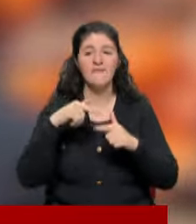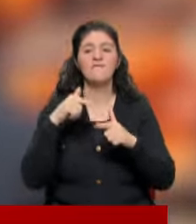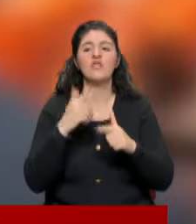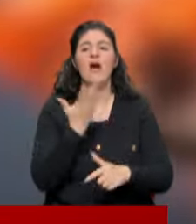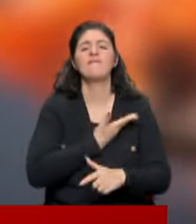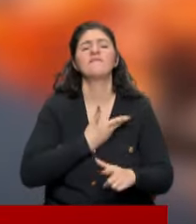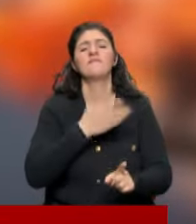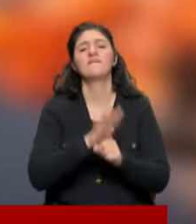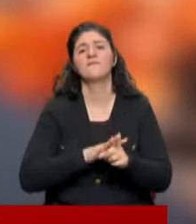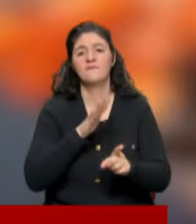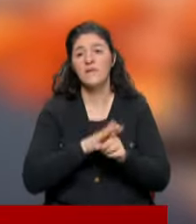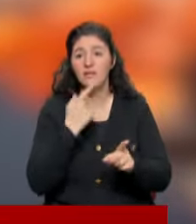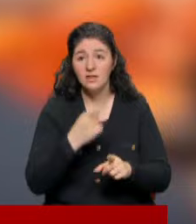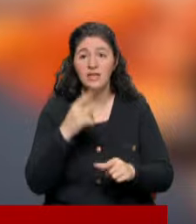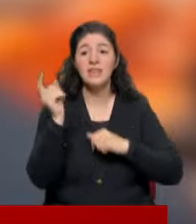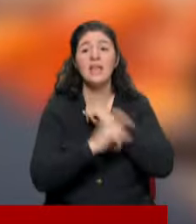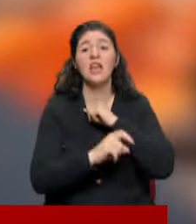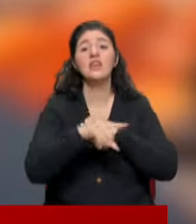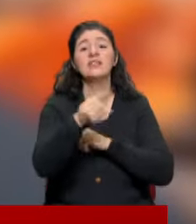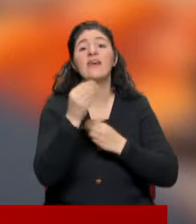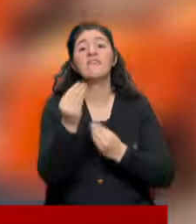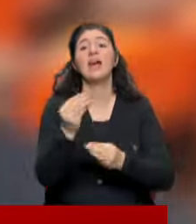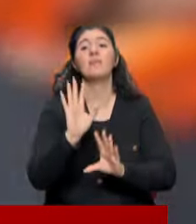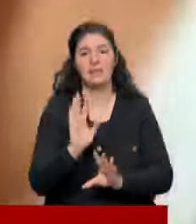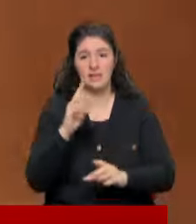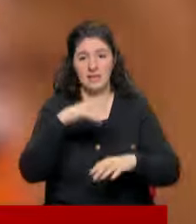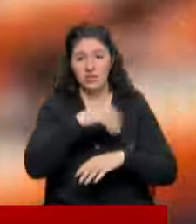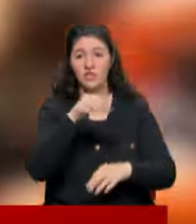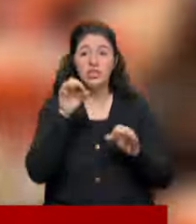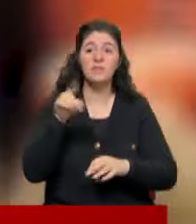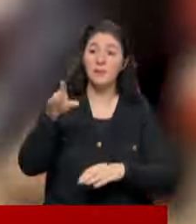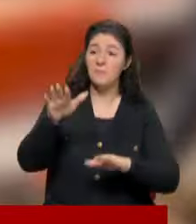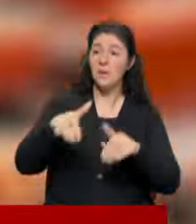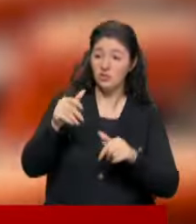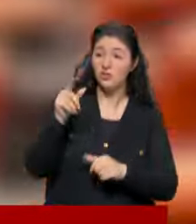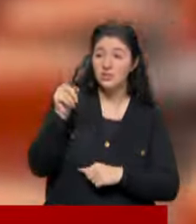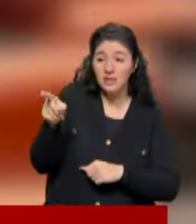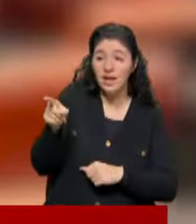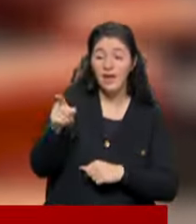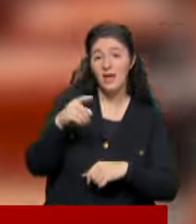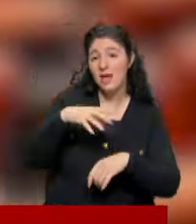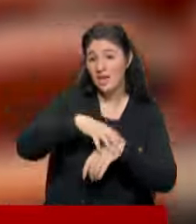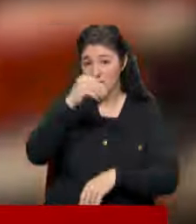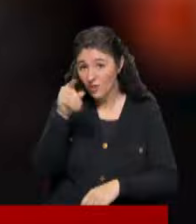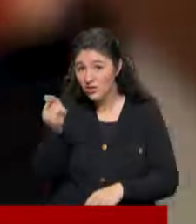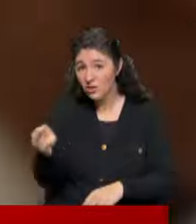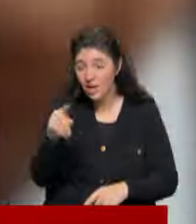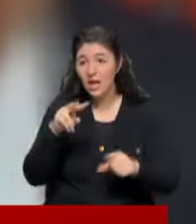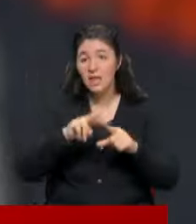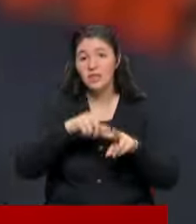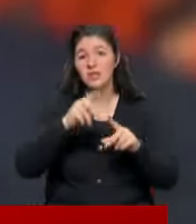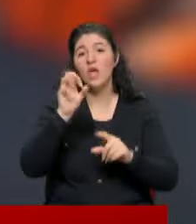sevici dediniz. İsveç teröristleri size teslim etmedi. Şimdi meclise İsveç'in